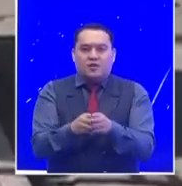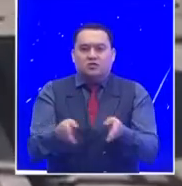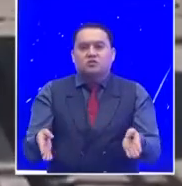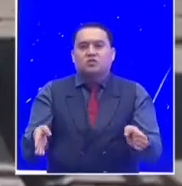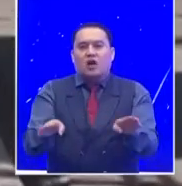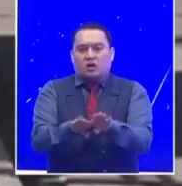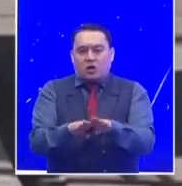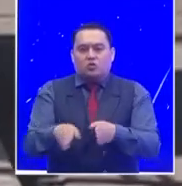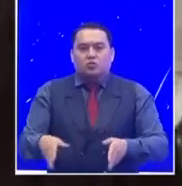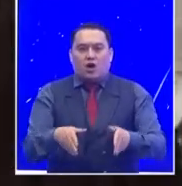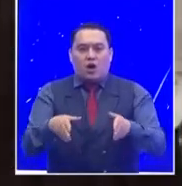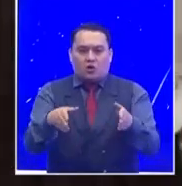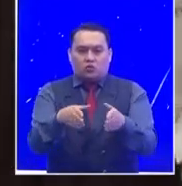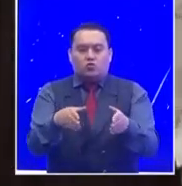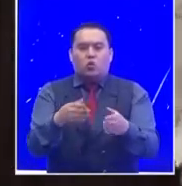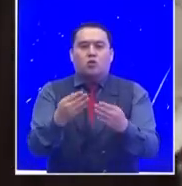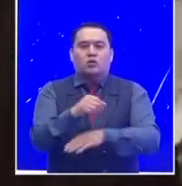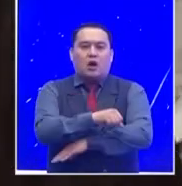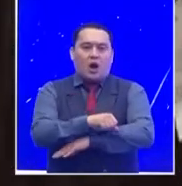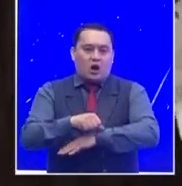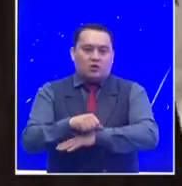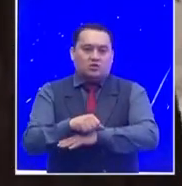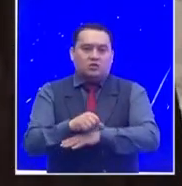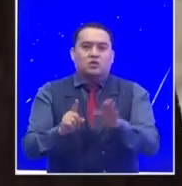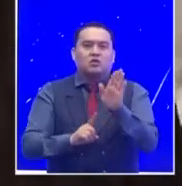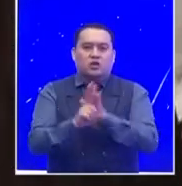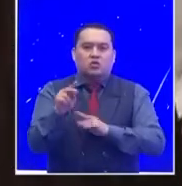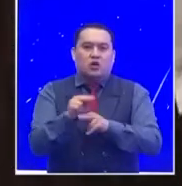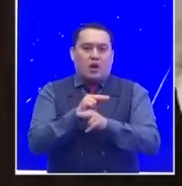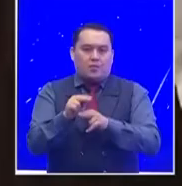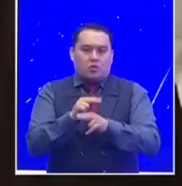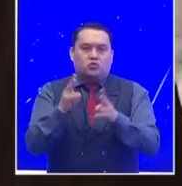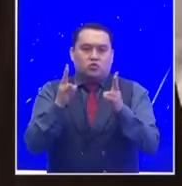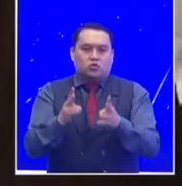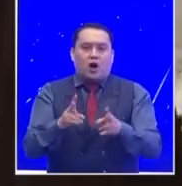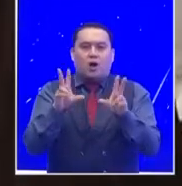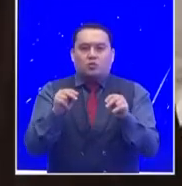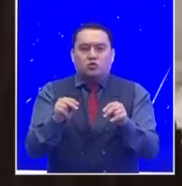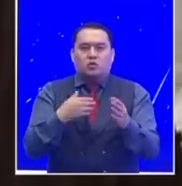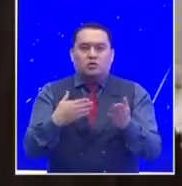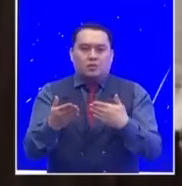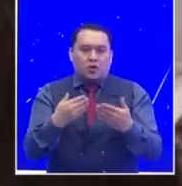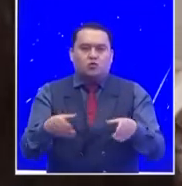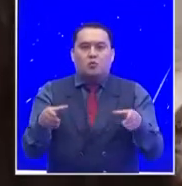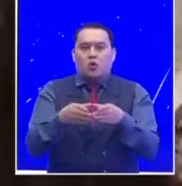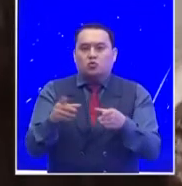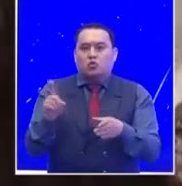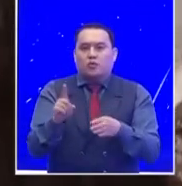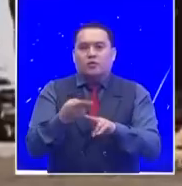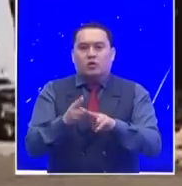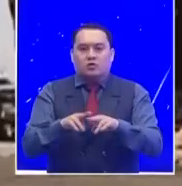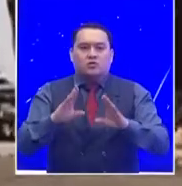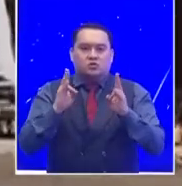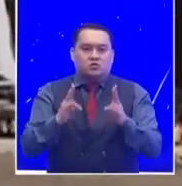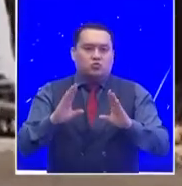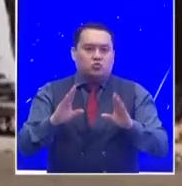своевременно закрыла проезд по приграничной дороге. Стену начали ремонтировать. Произошедшее обещают обсудить с подрядчиком, чтобы избежать